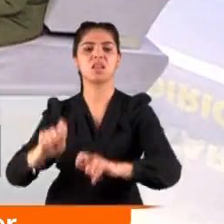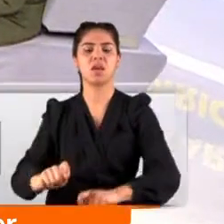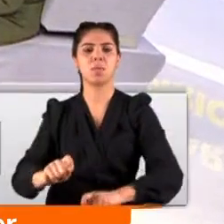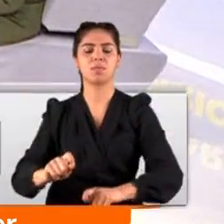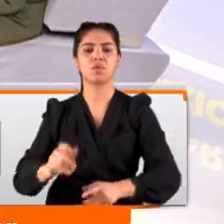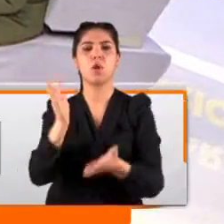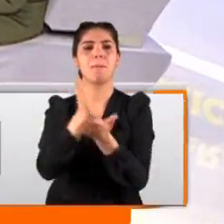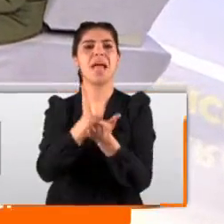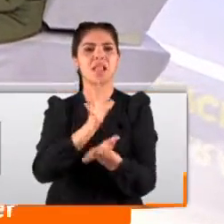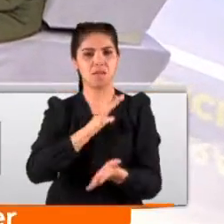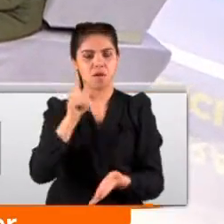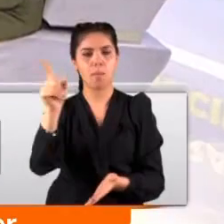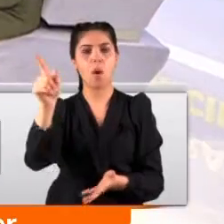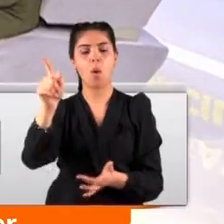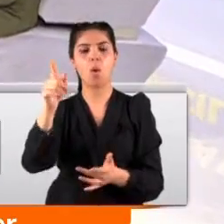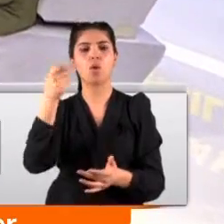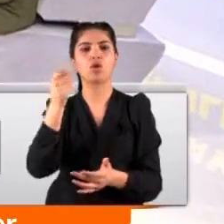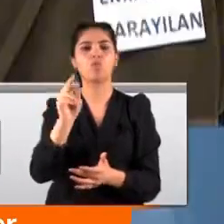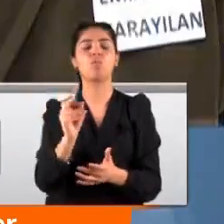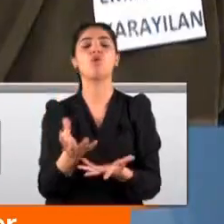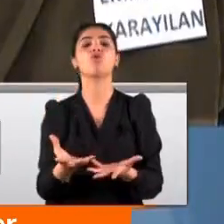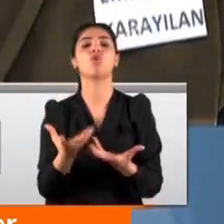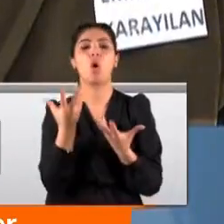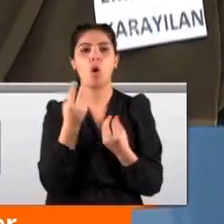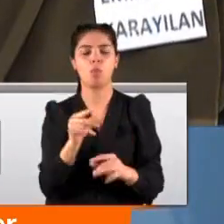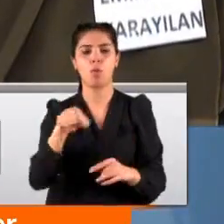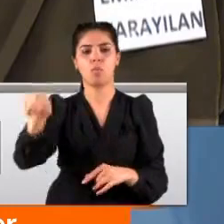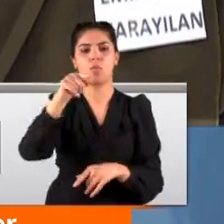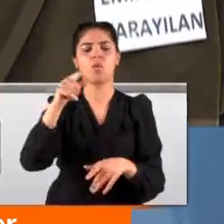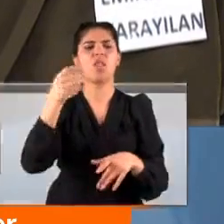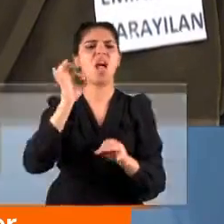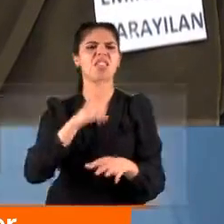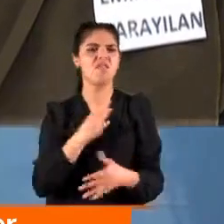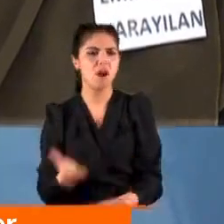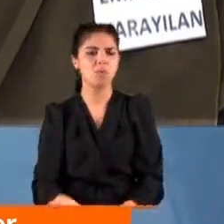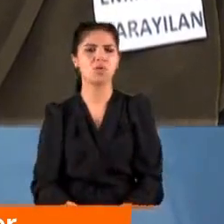varmış. Orada bir onların içi boş çıkmıyormuş. Burada hazine varmış. Mezar.